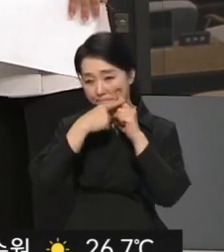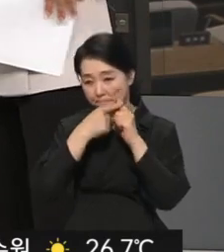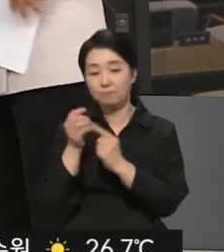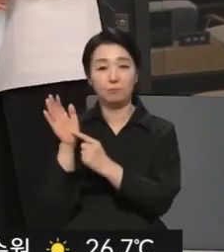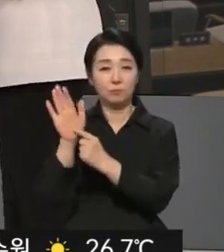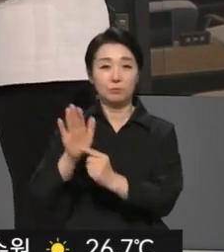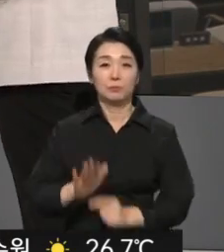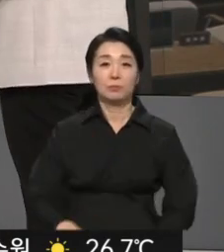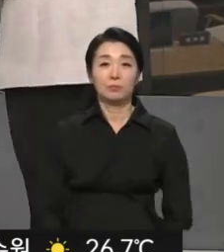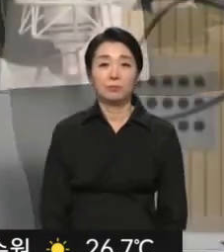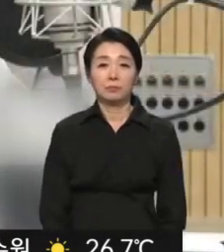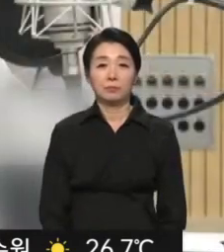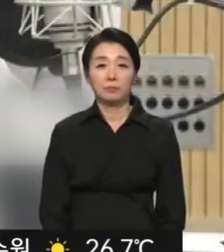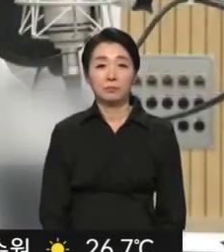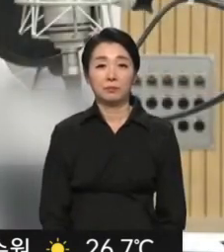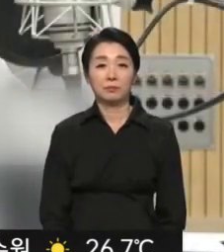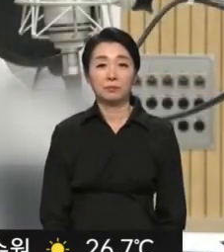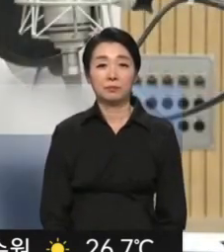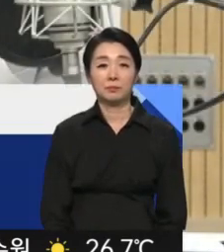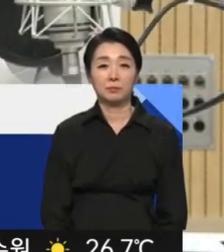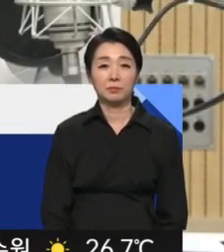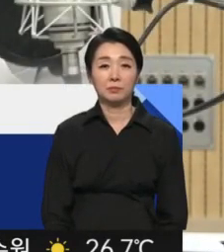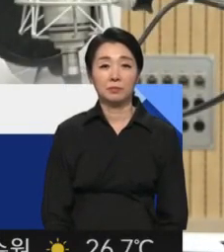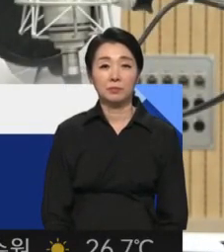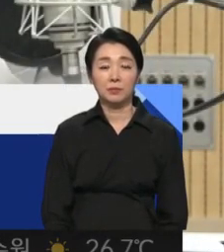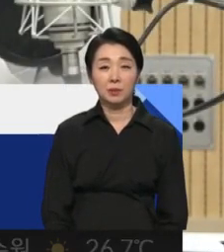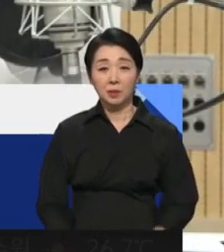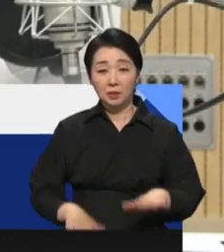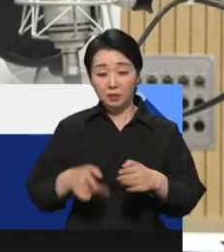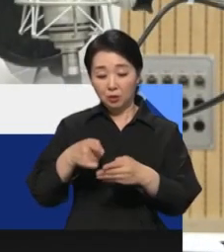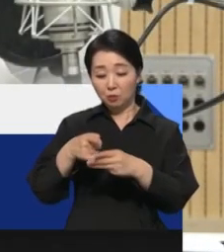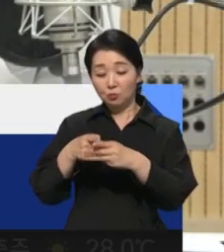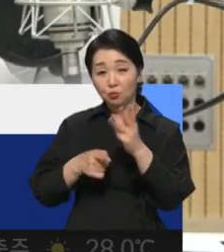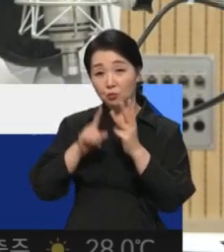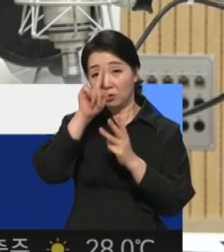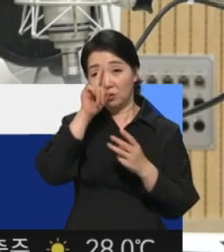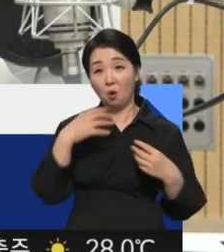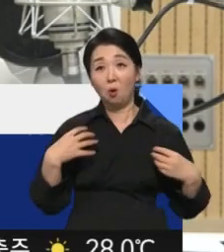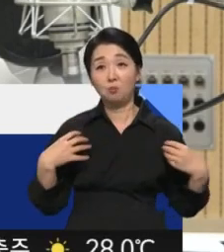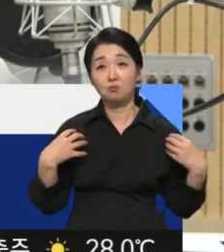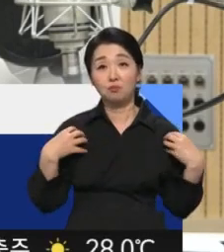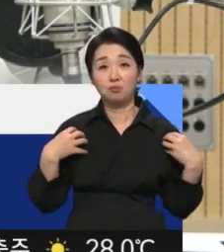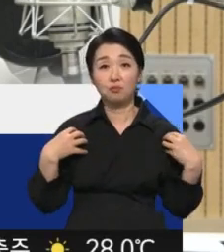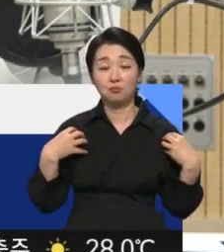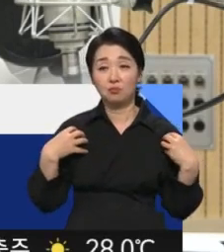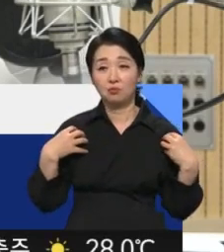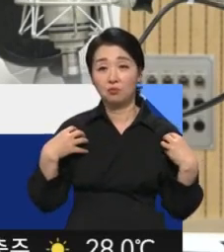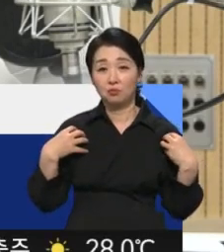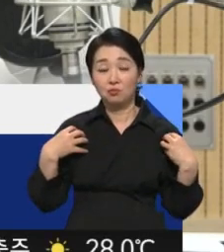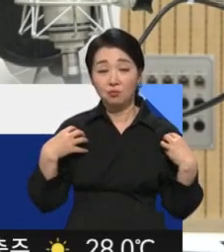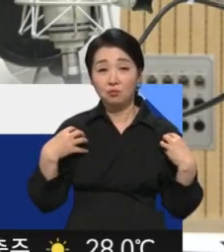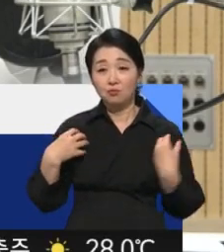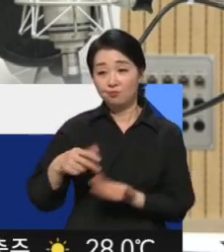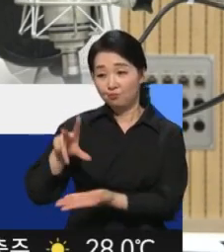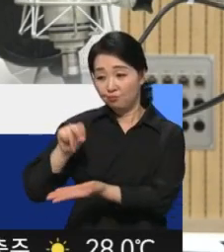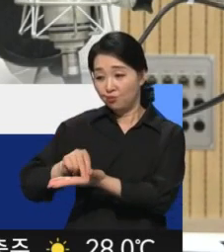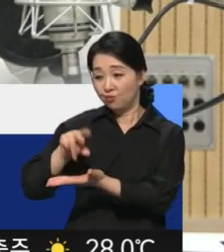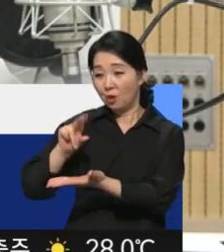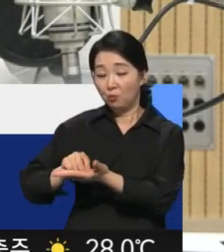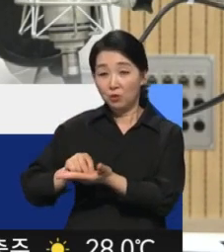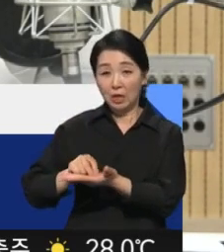밝혔습니다. 결국에는 지금 윤석열 정부가 하고 있는 여러 가지 실정들을 전부 다 이 이슈로 덮어버리기